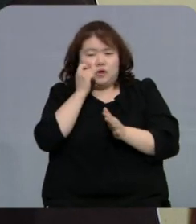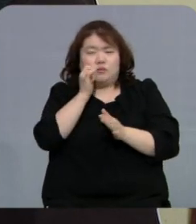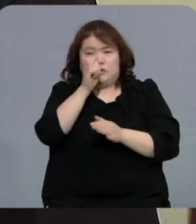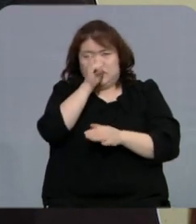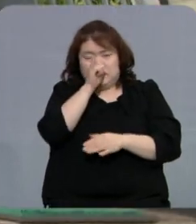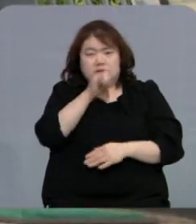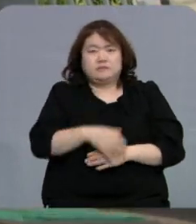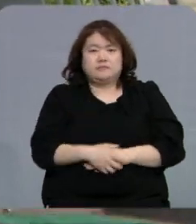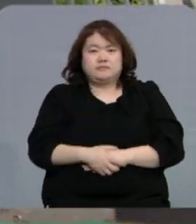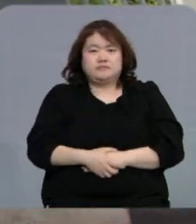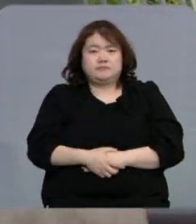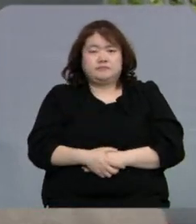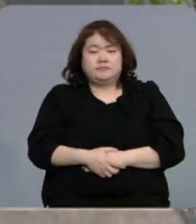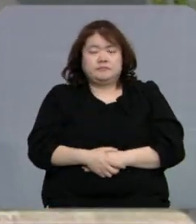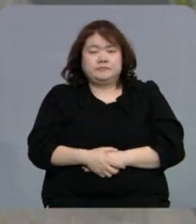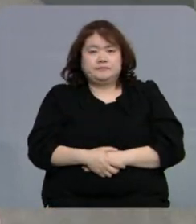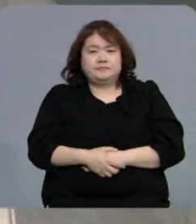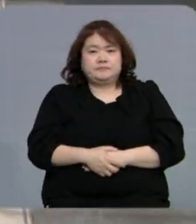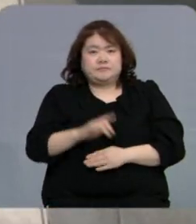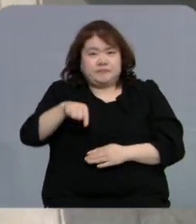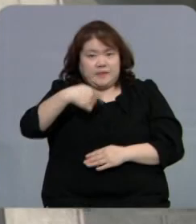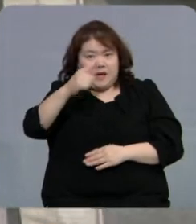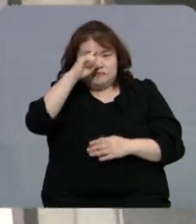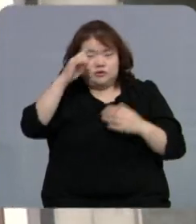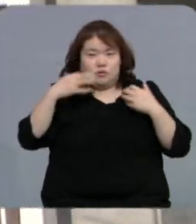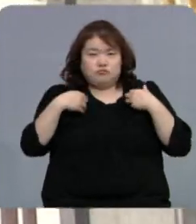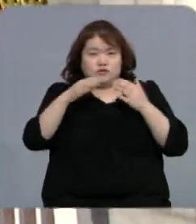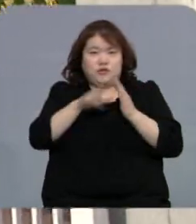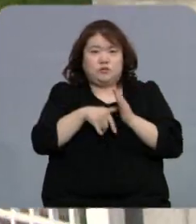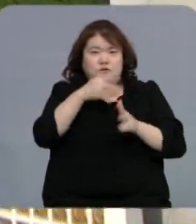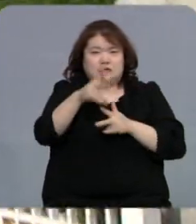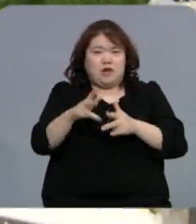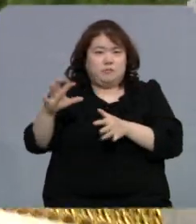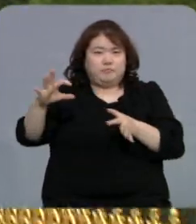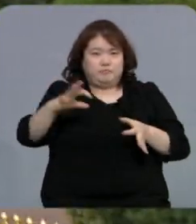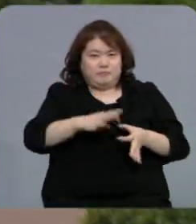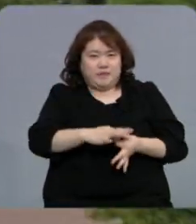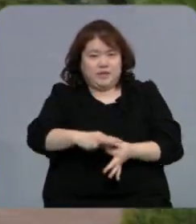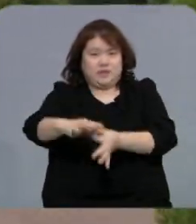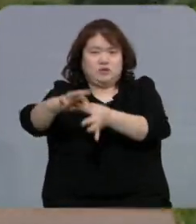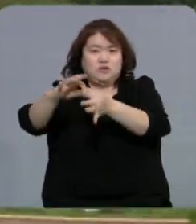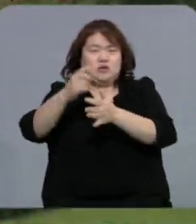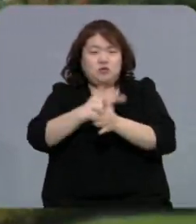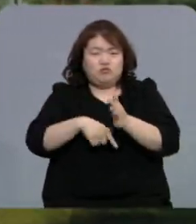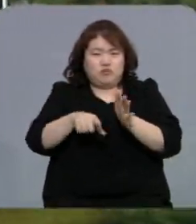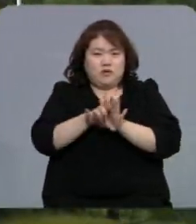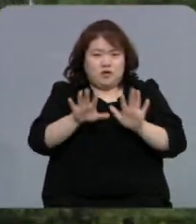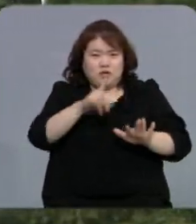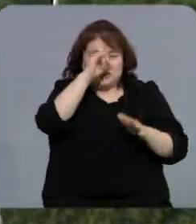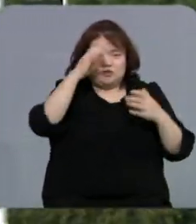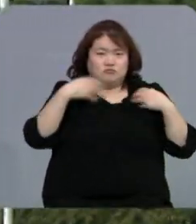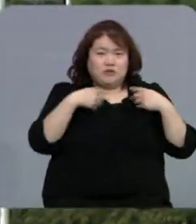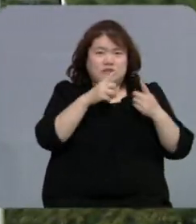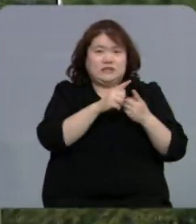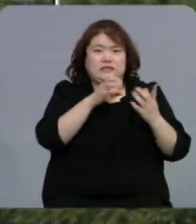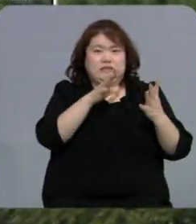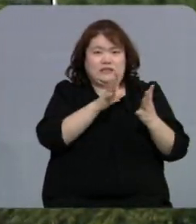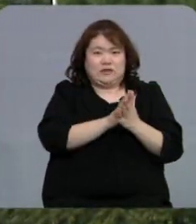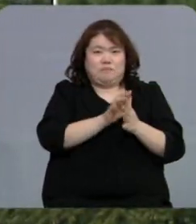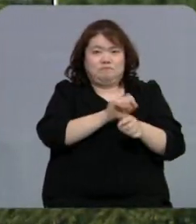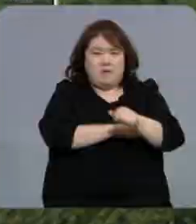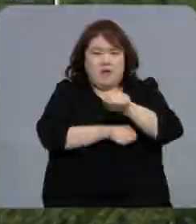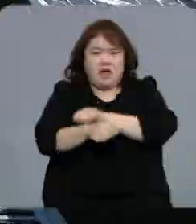있다는 자체는 차기 정부에서도 사업이 이어질 수 있도록 현 정부가 직접 나서야 한다는 목소리가